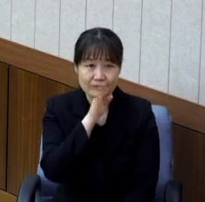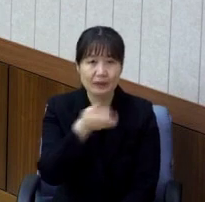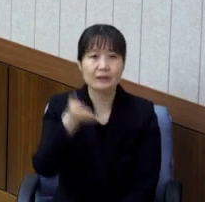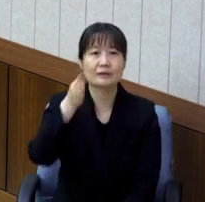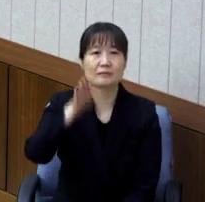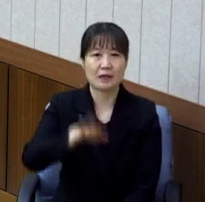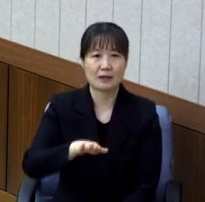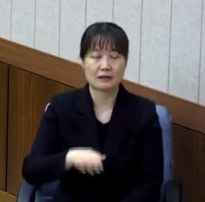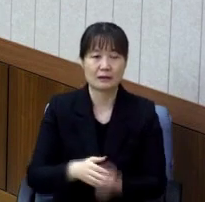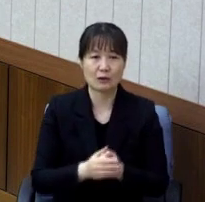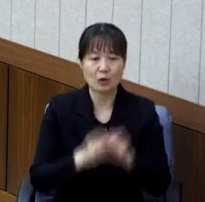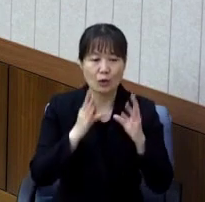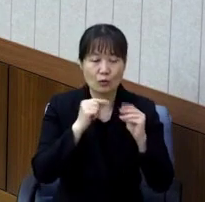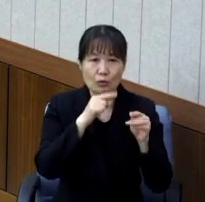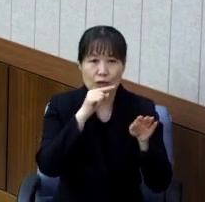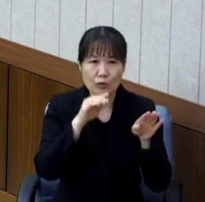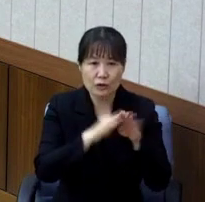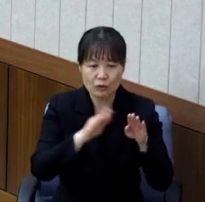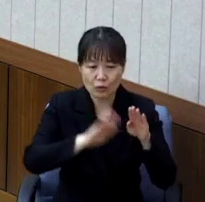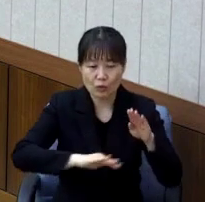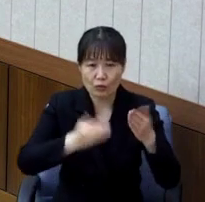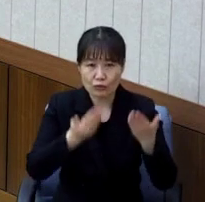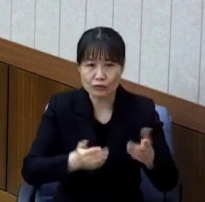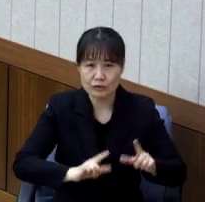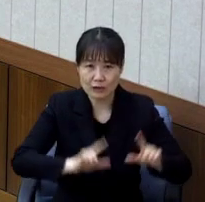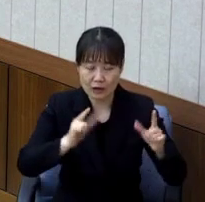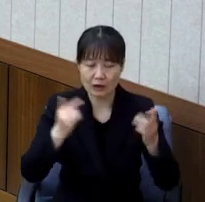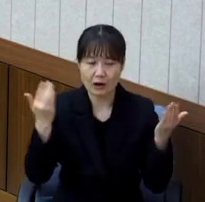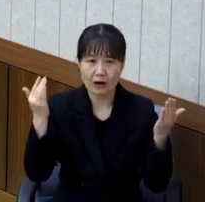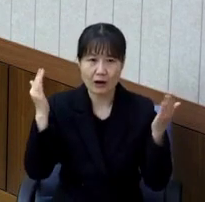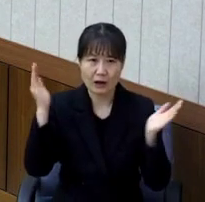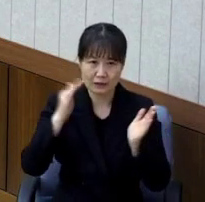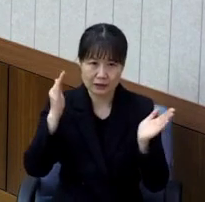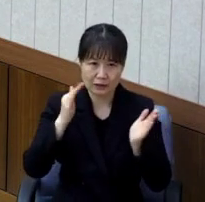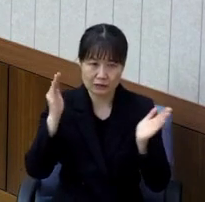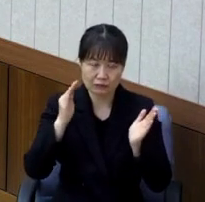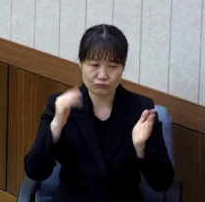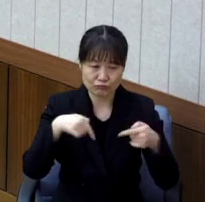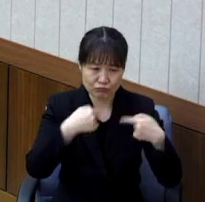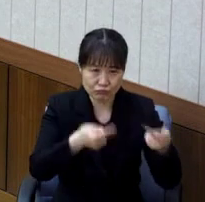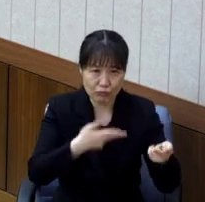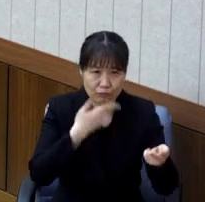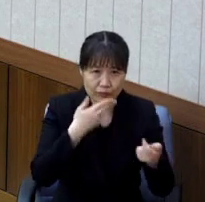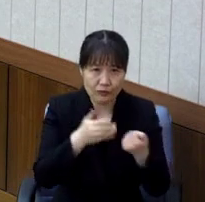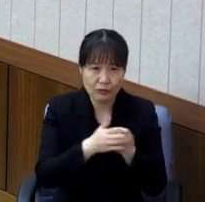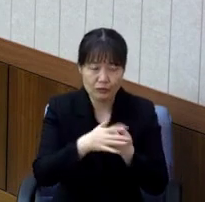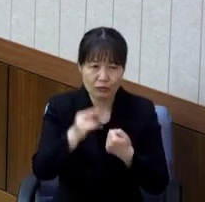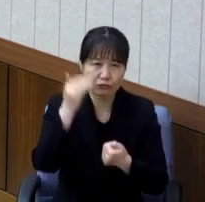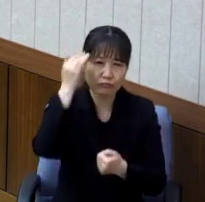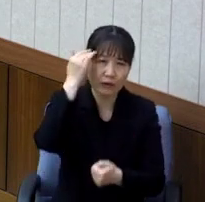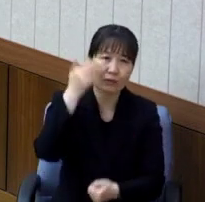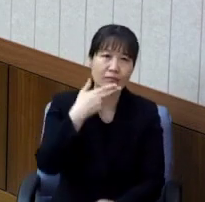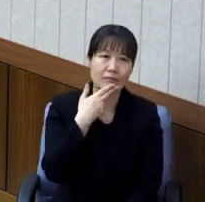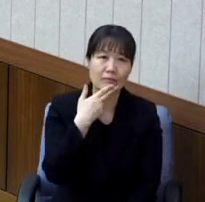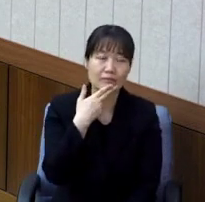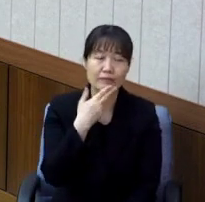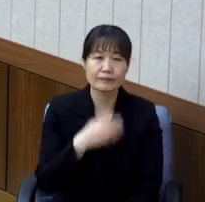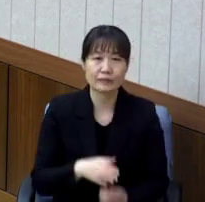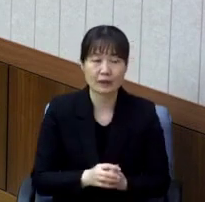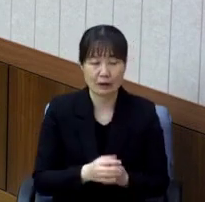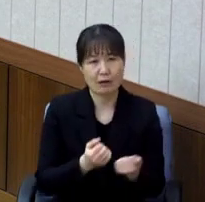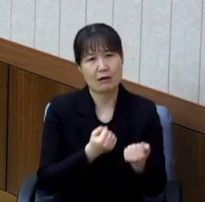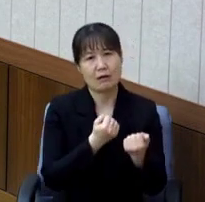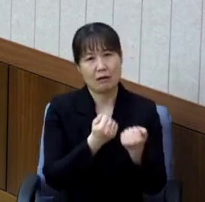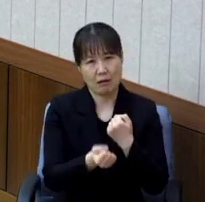하지만 주말과 공유일은 학생들이 학교에 있지 않아 교육에는 학생들의 안전 문제에 지장을 주지 않는 시간대입니다 그럼에도